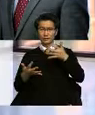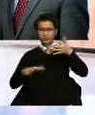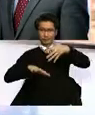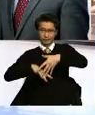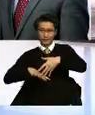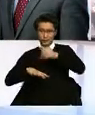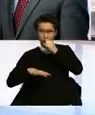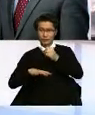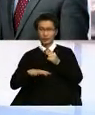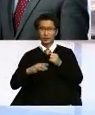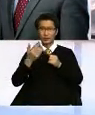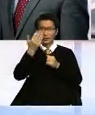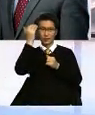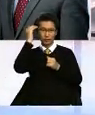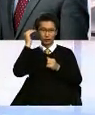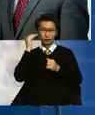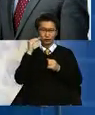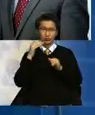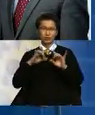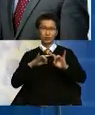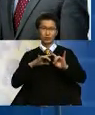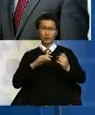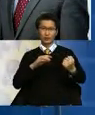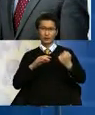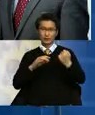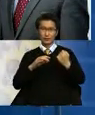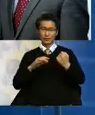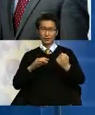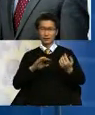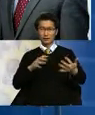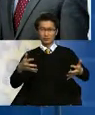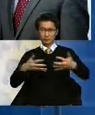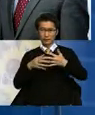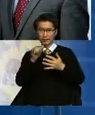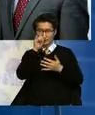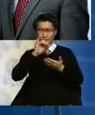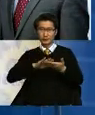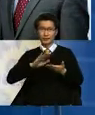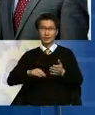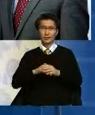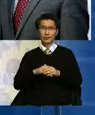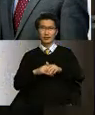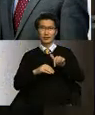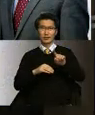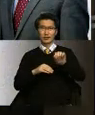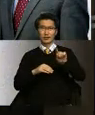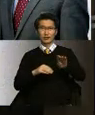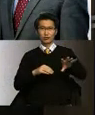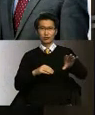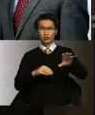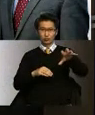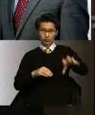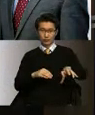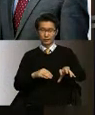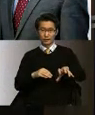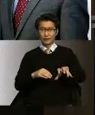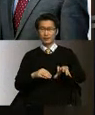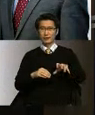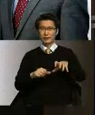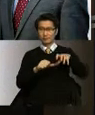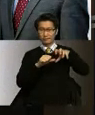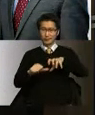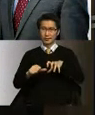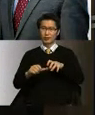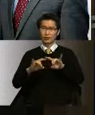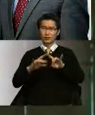있고 한국전력과 가평군도 가압류를 한 상태입니다. 네. 가압류는 사우나 임대업자가 경영